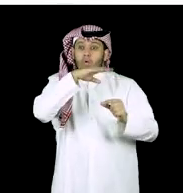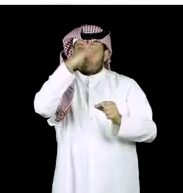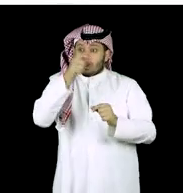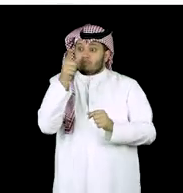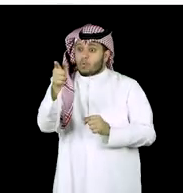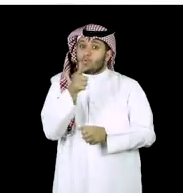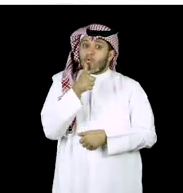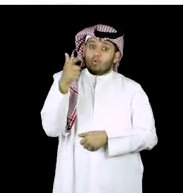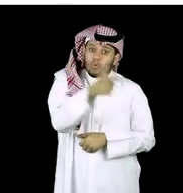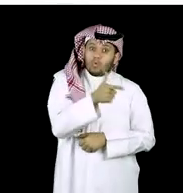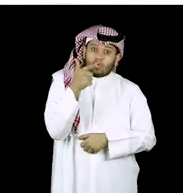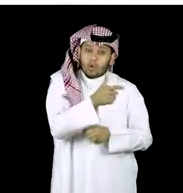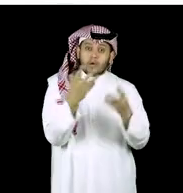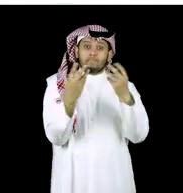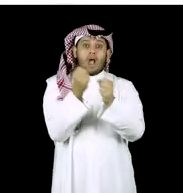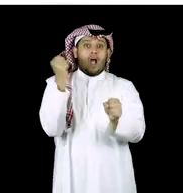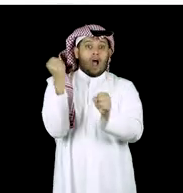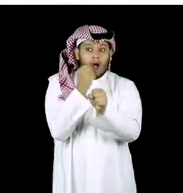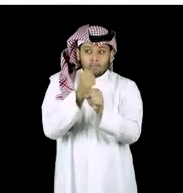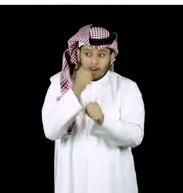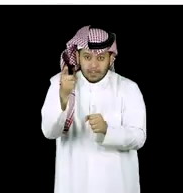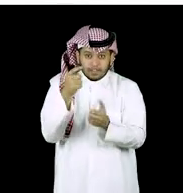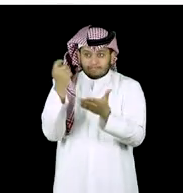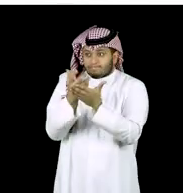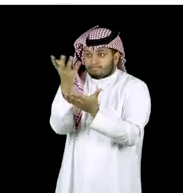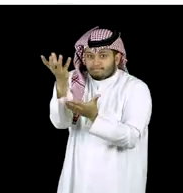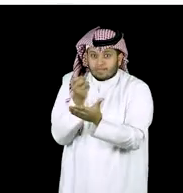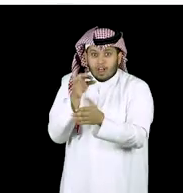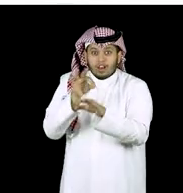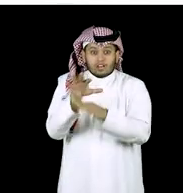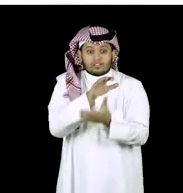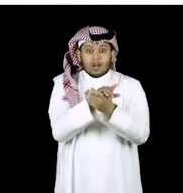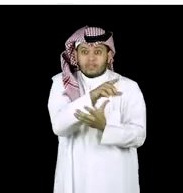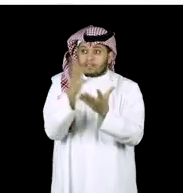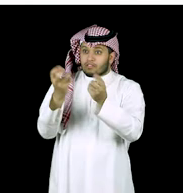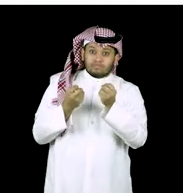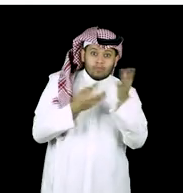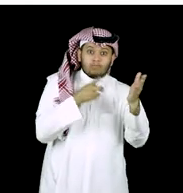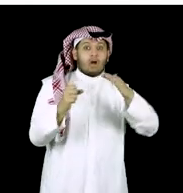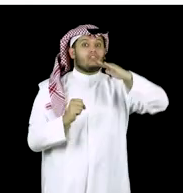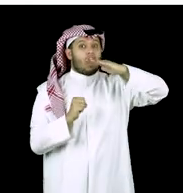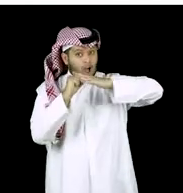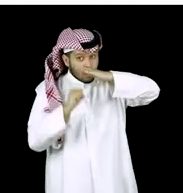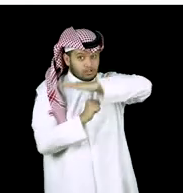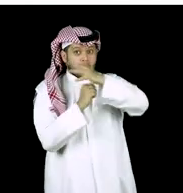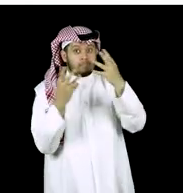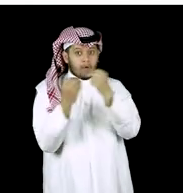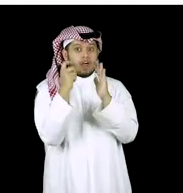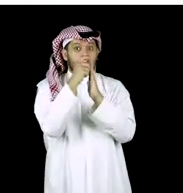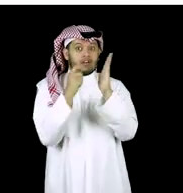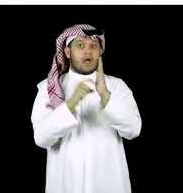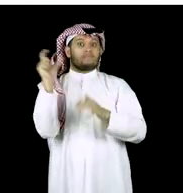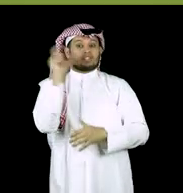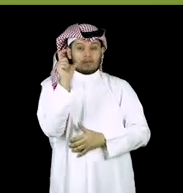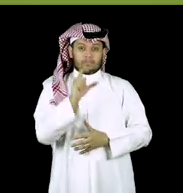وسلم من أقواله وأفعاله وتقريراته هي أصل من أصول النظام السياسي في الإسلام.